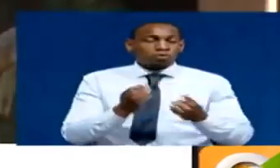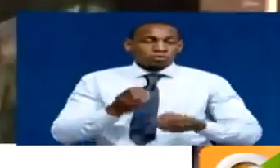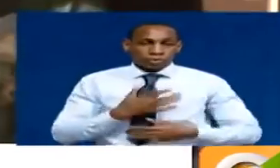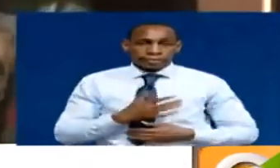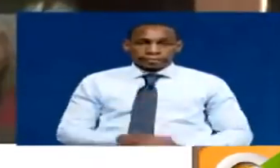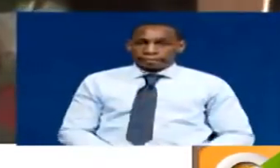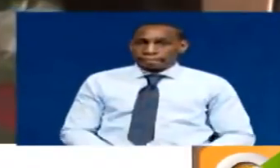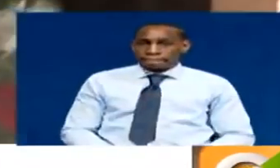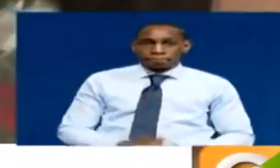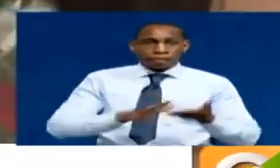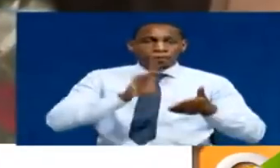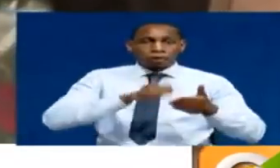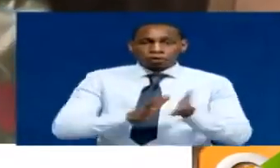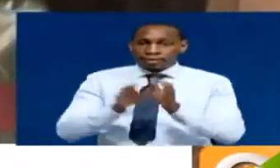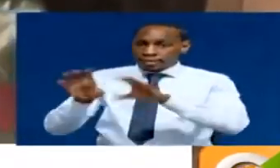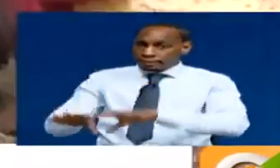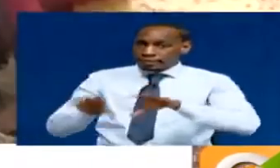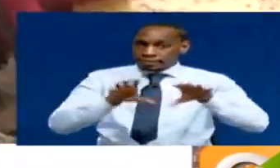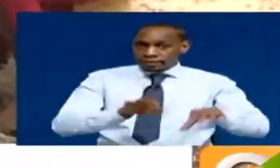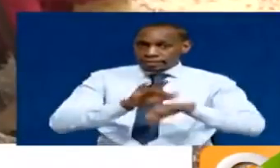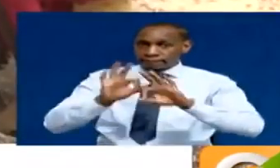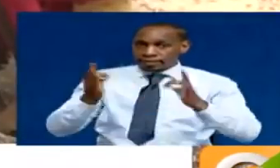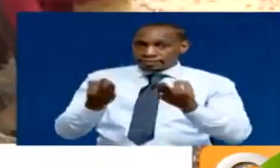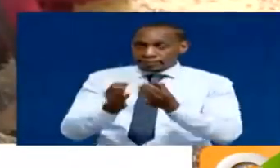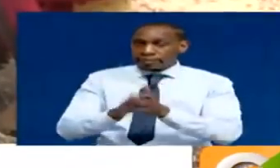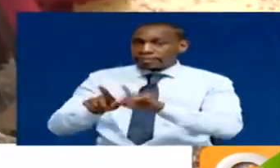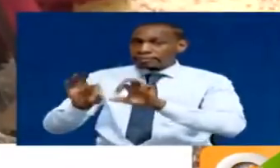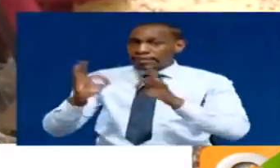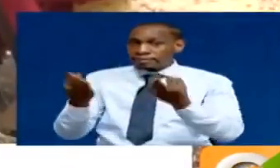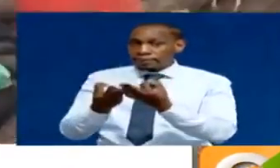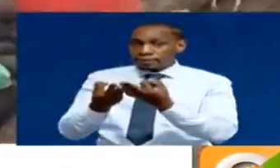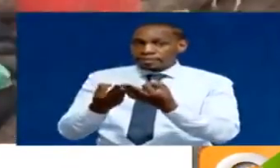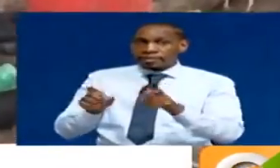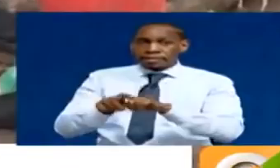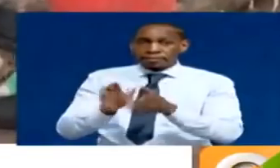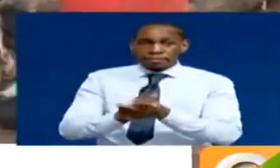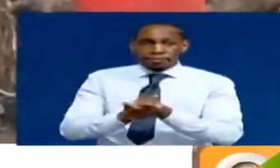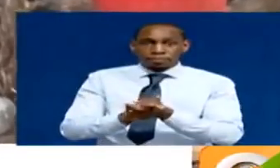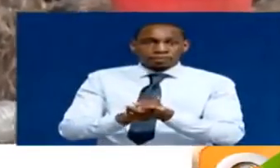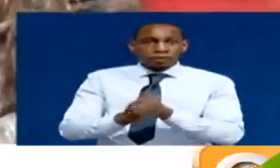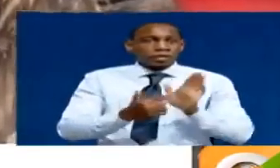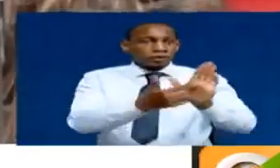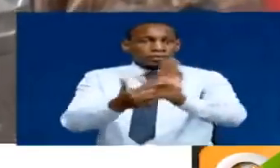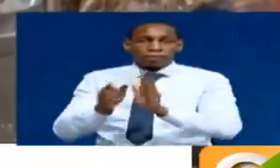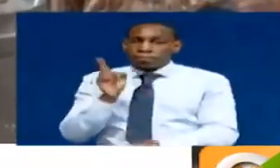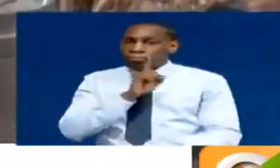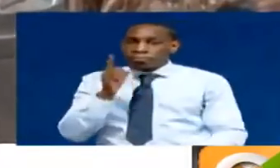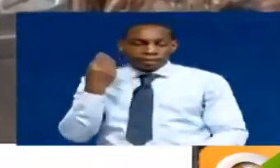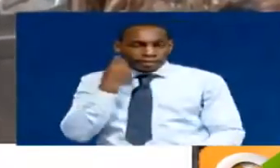Tunasanga. Kando na masaibu yanayowakumba hapa, familia hii vile vile inakodolea macho magonjwa